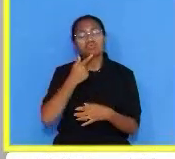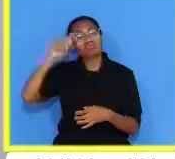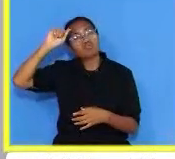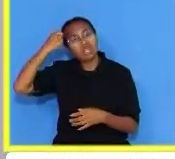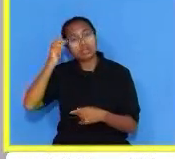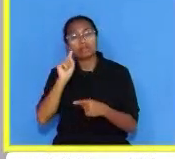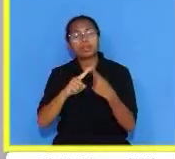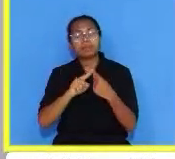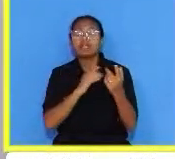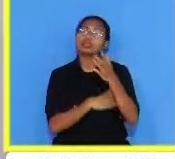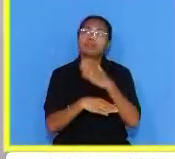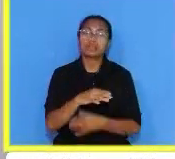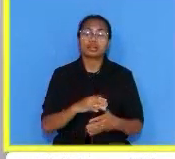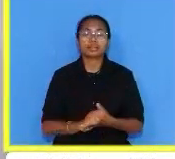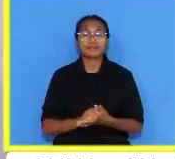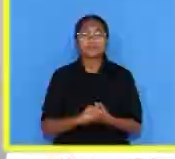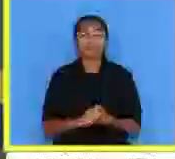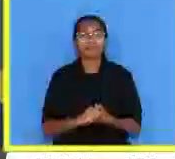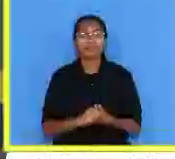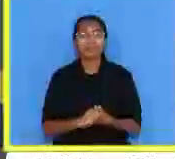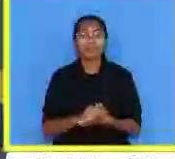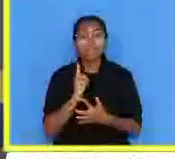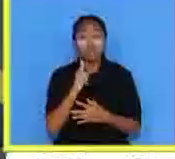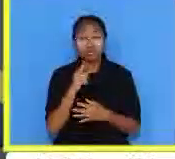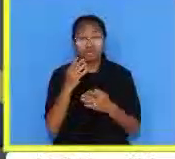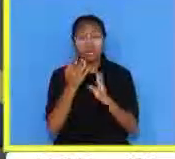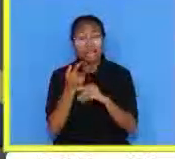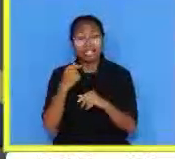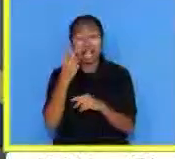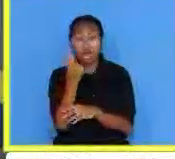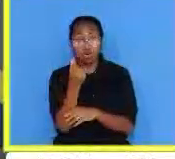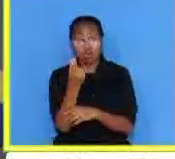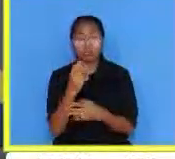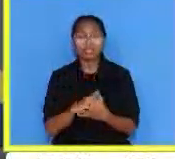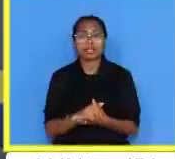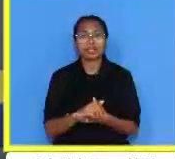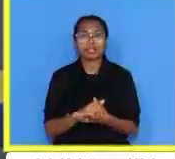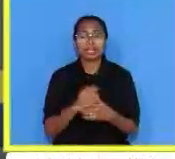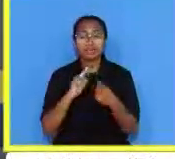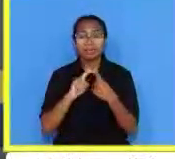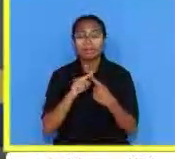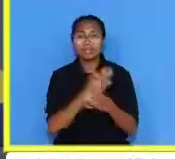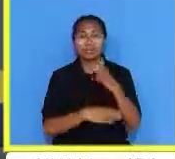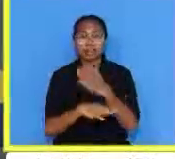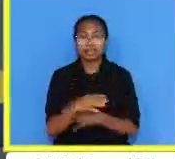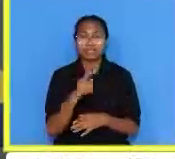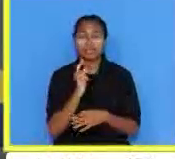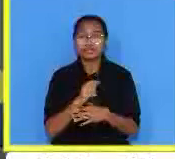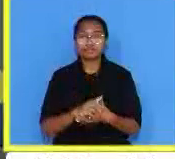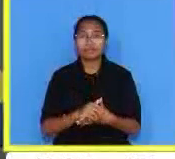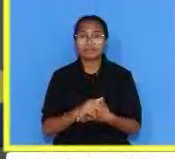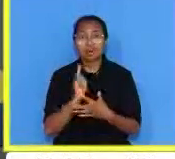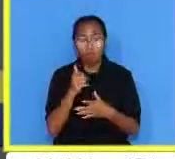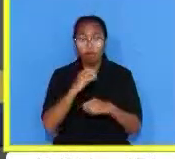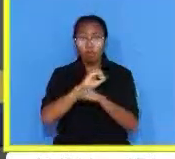gitu. Baik, itu dari aspek ekonomi ya Kak Dina, teman-teman penyandang disabilitas ini terdampak dari adanya